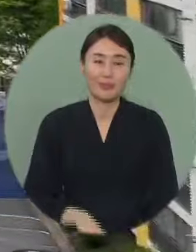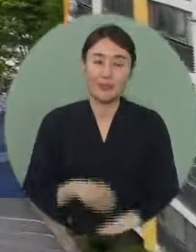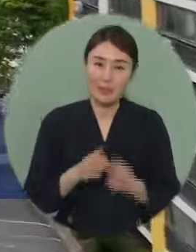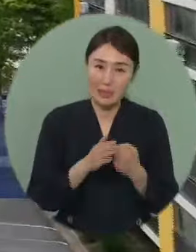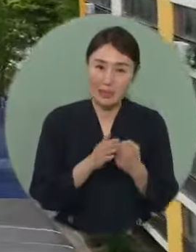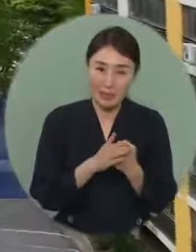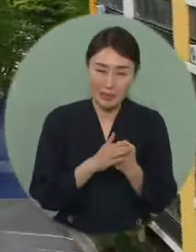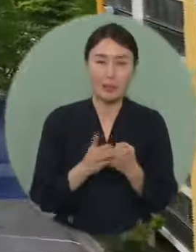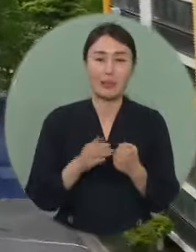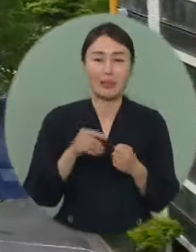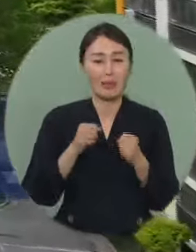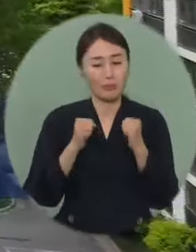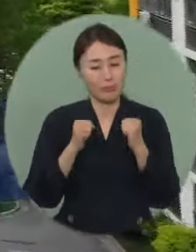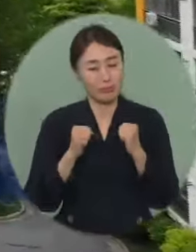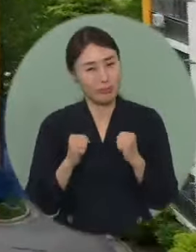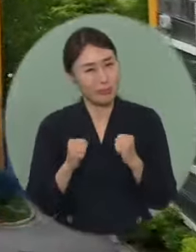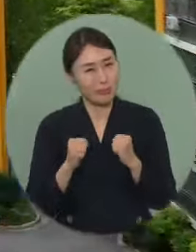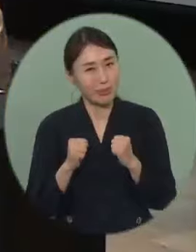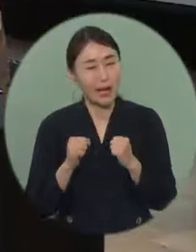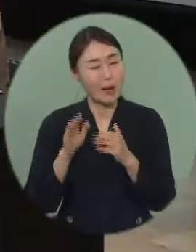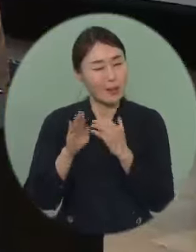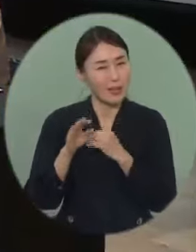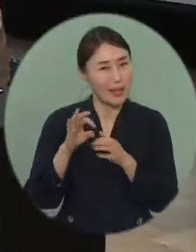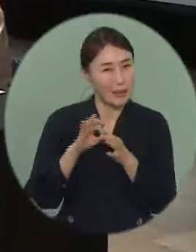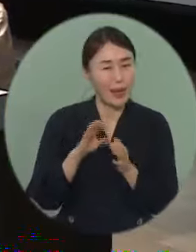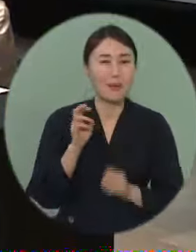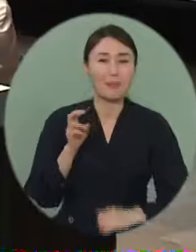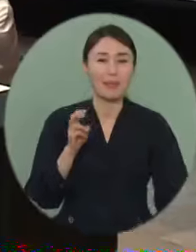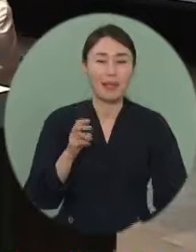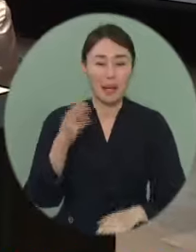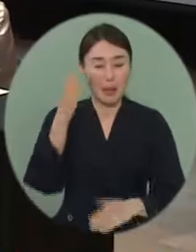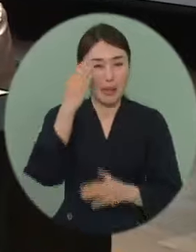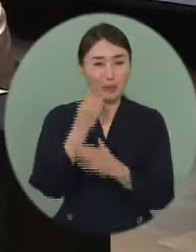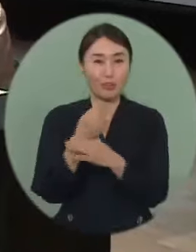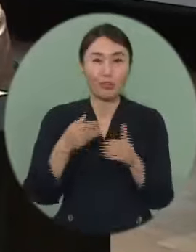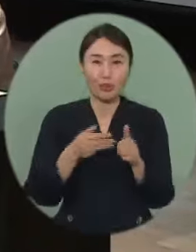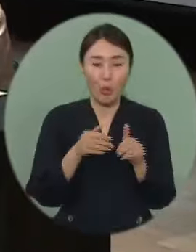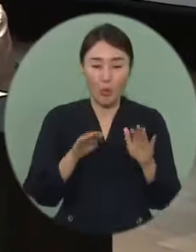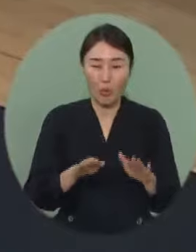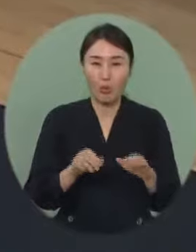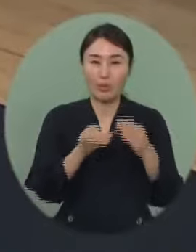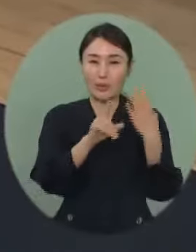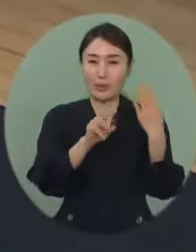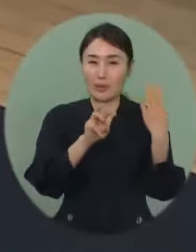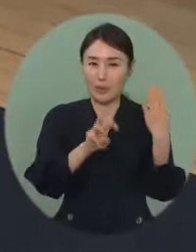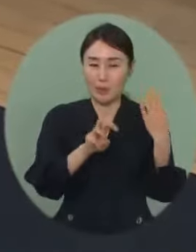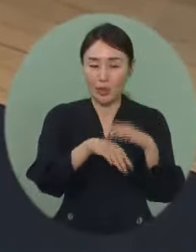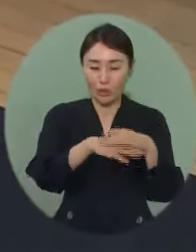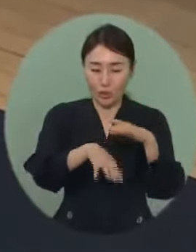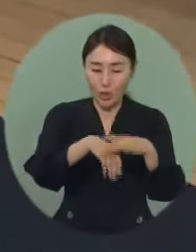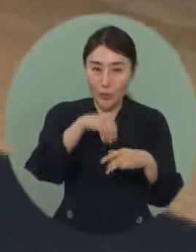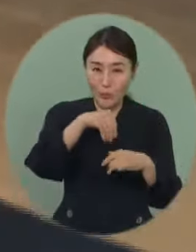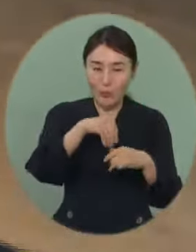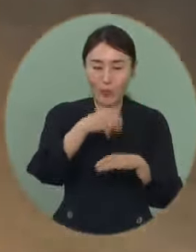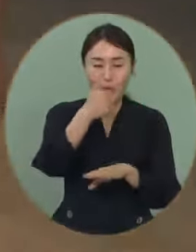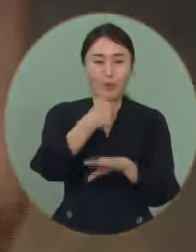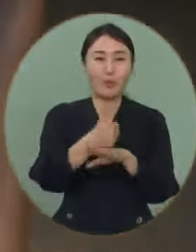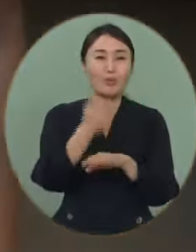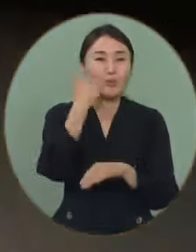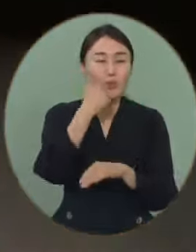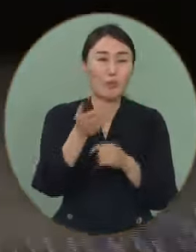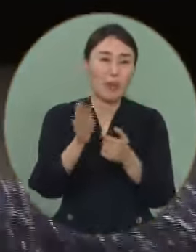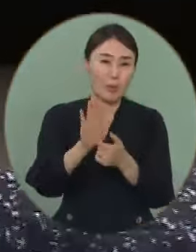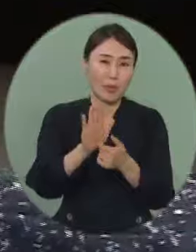그래서 계속 거주를 하지 않을까 화순군은 오는 30일 입주자 추첨 대상자를 발표하고